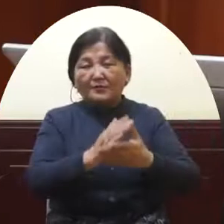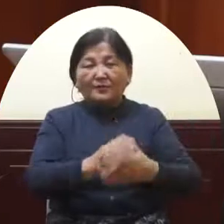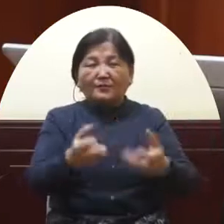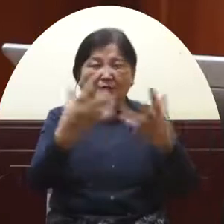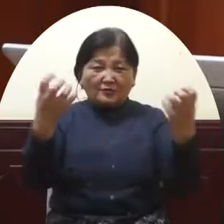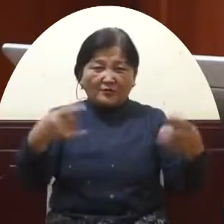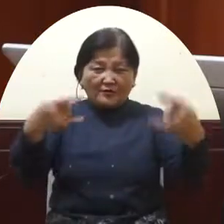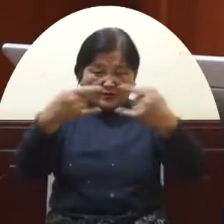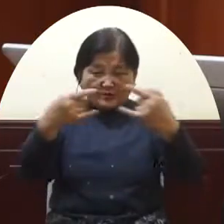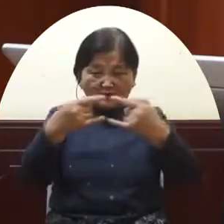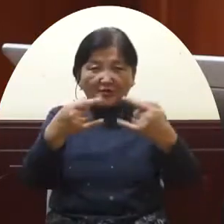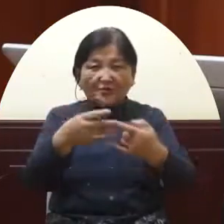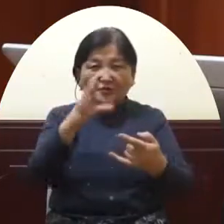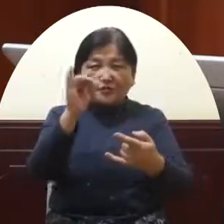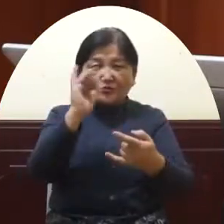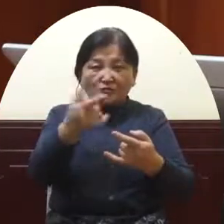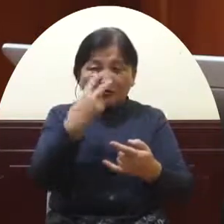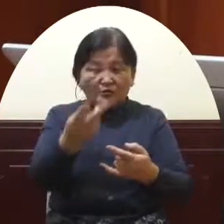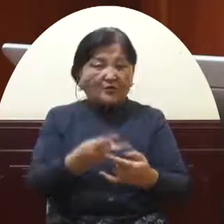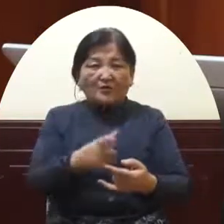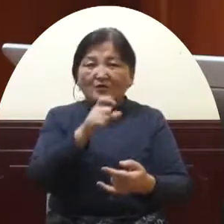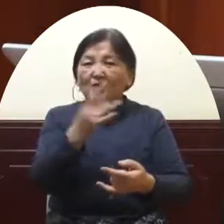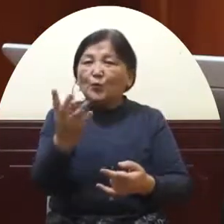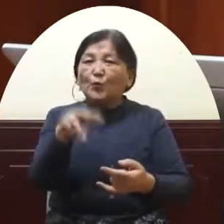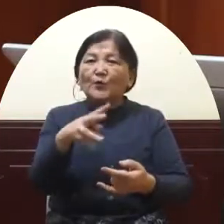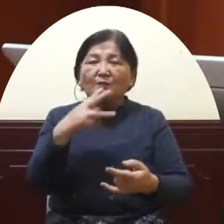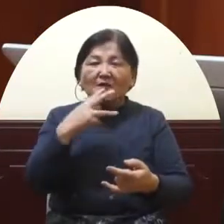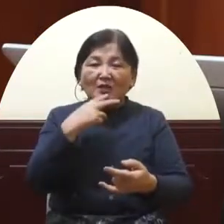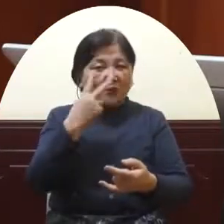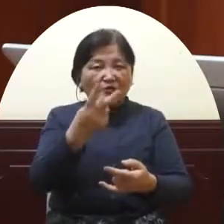нүддэг. Эрүүл мэдээ үүсэх ямар ч боломж байхгүй.